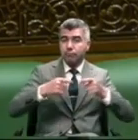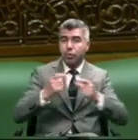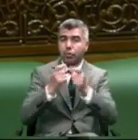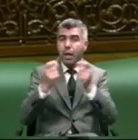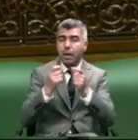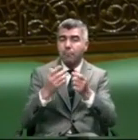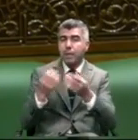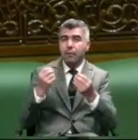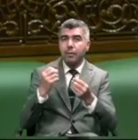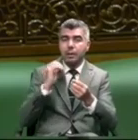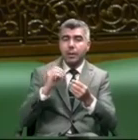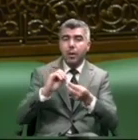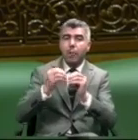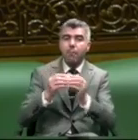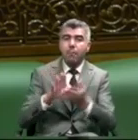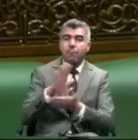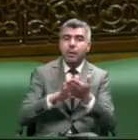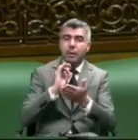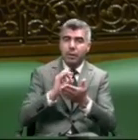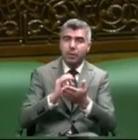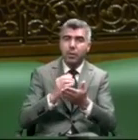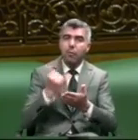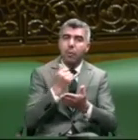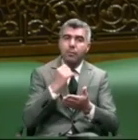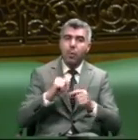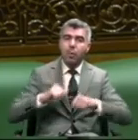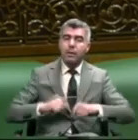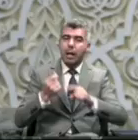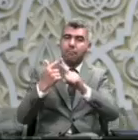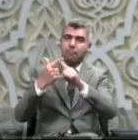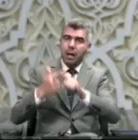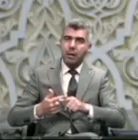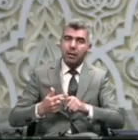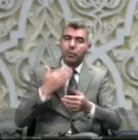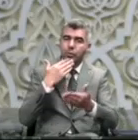عنده اشكالات كبيره وكنتمنى يكون تدخل لوزاره الماليه